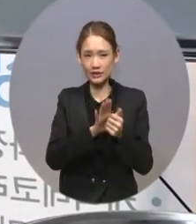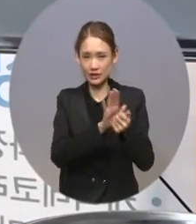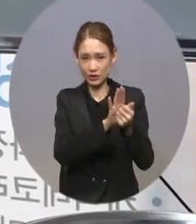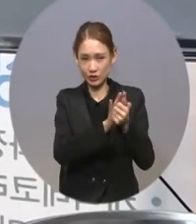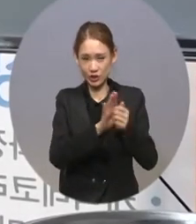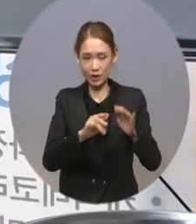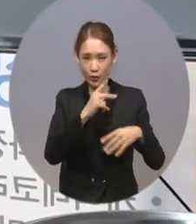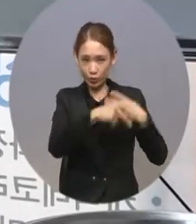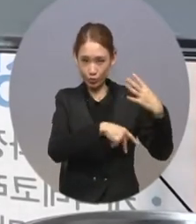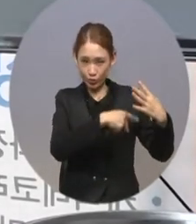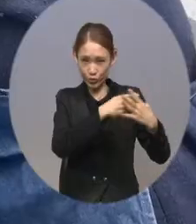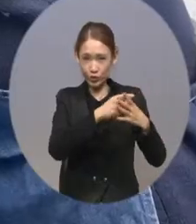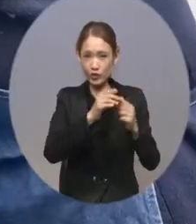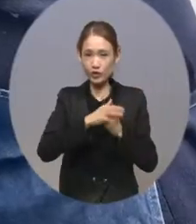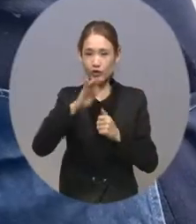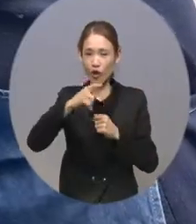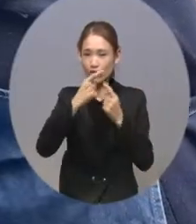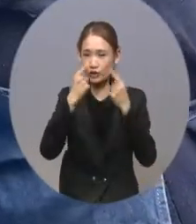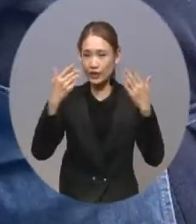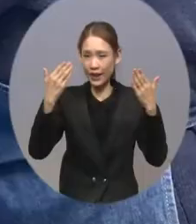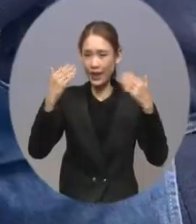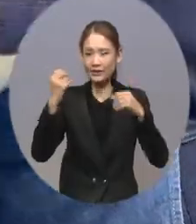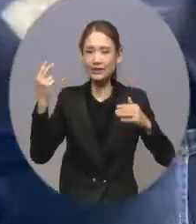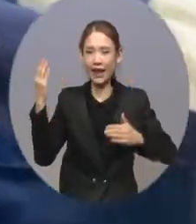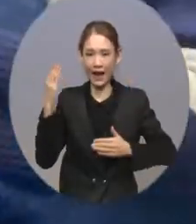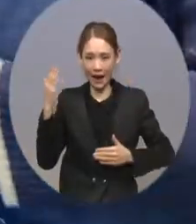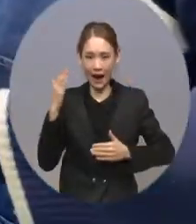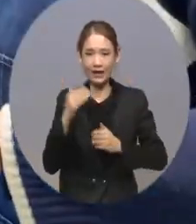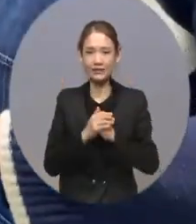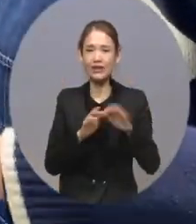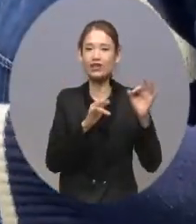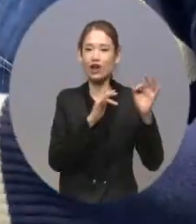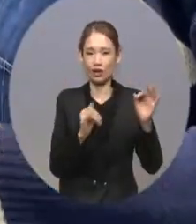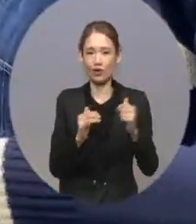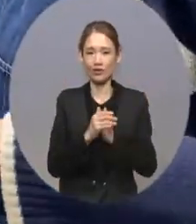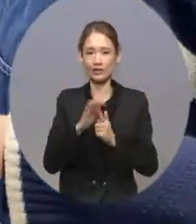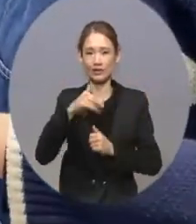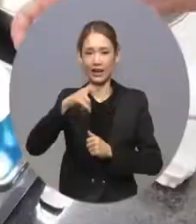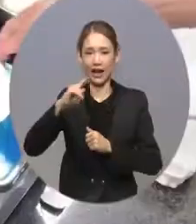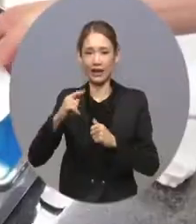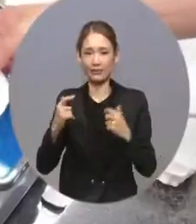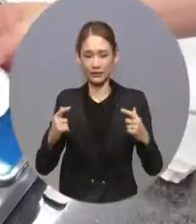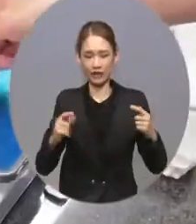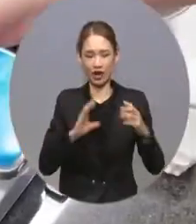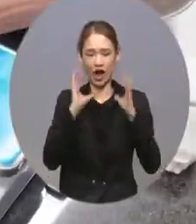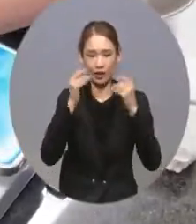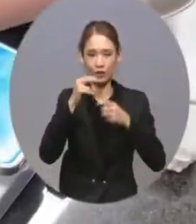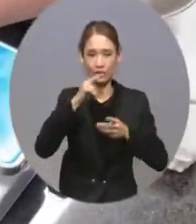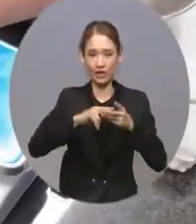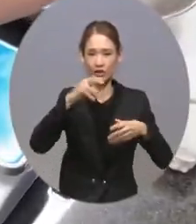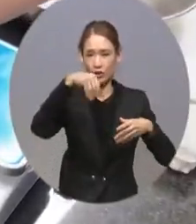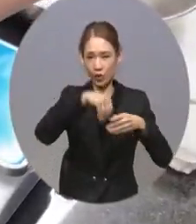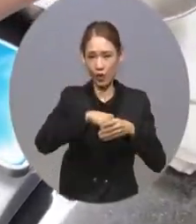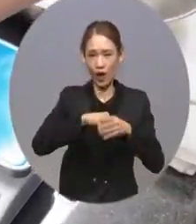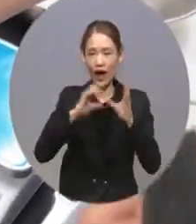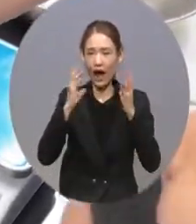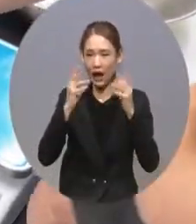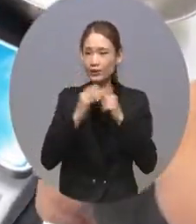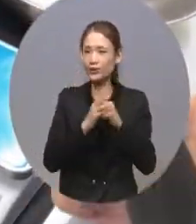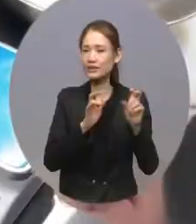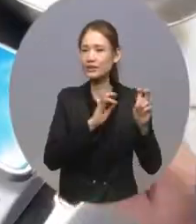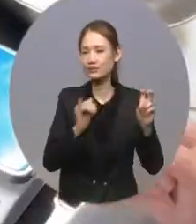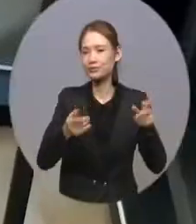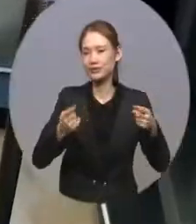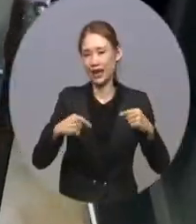이번 프로그램은 청운대학교 재학생 멘토 10명과 자람지역 아동센터 소속 아동 20명이